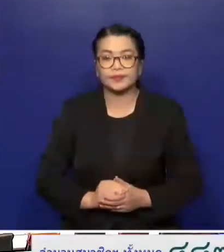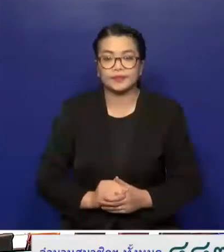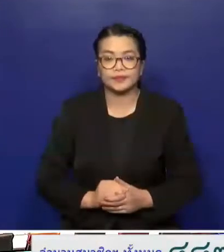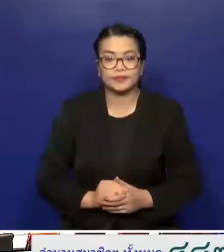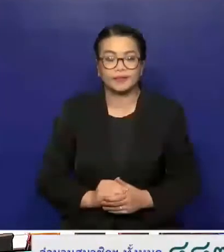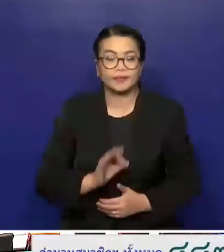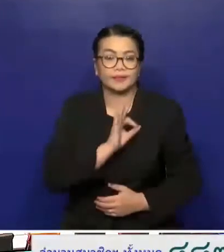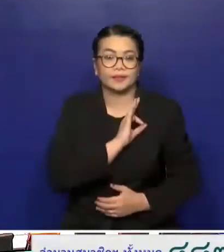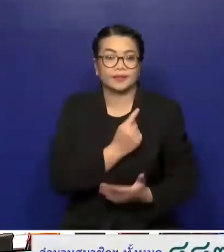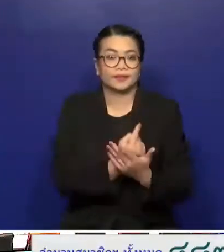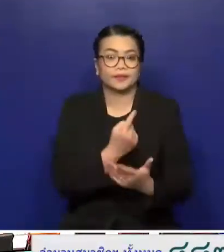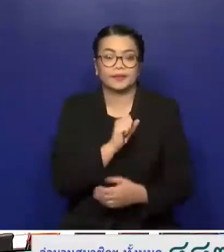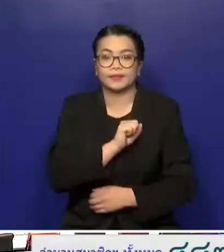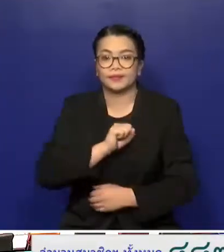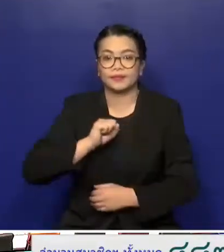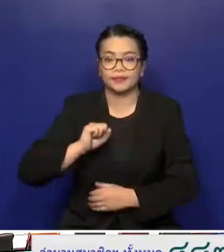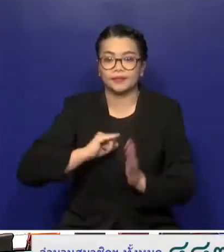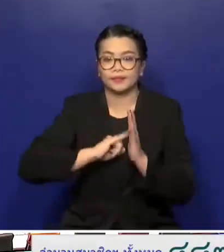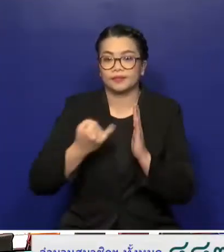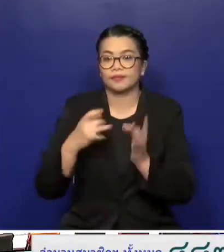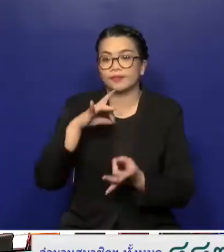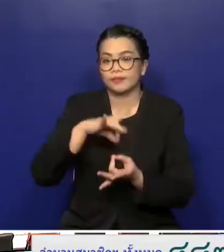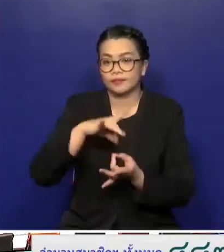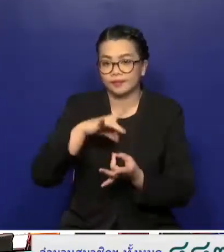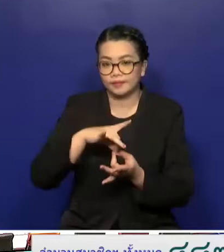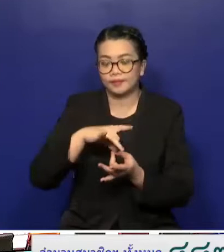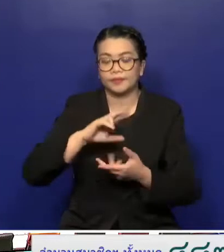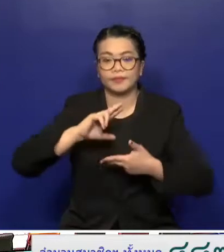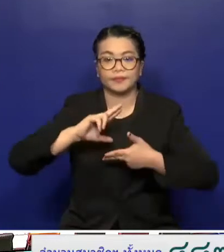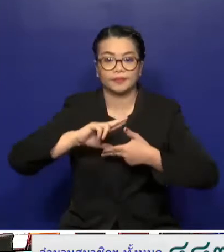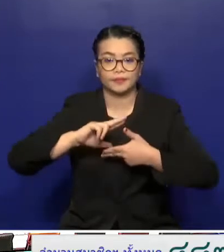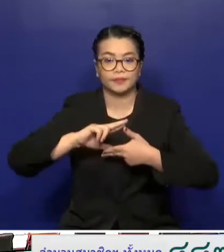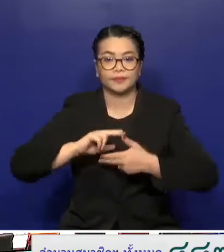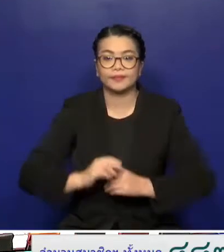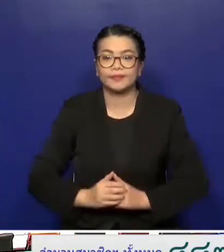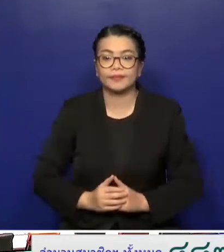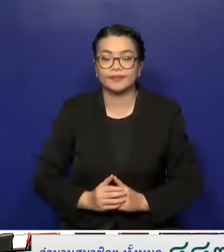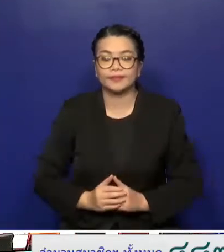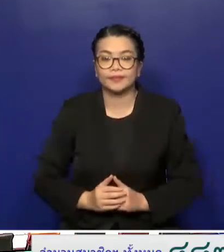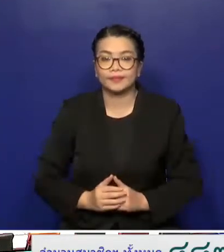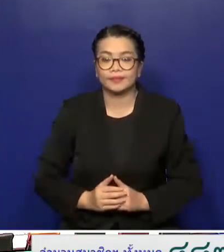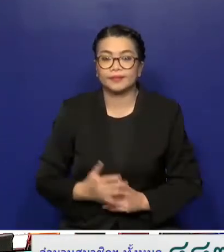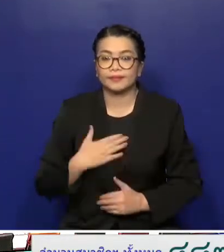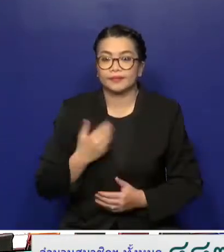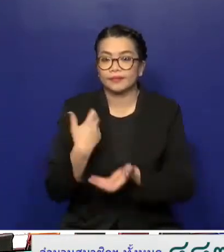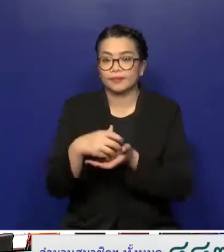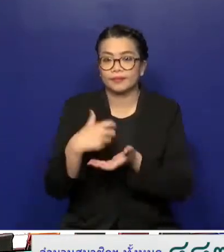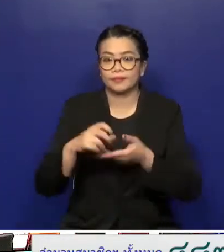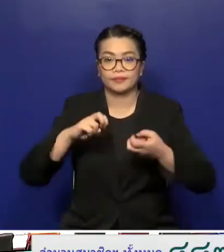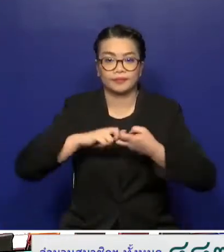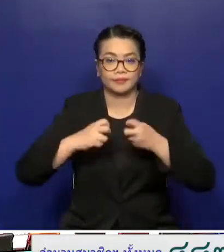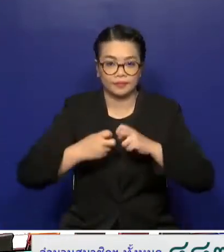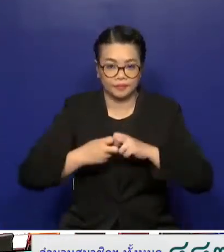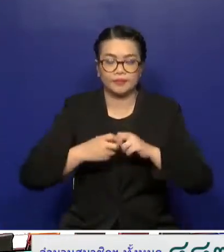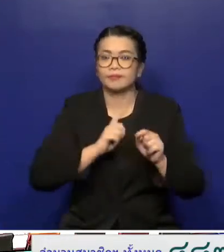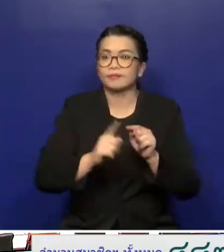สมาชิกภาะผู้แทนรับศัตรณ์จัหวดสุขโไทยพลงประชารัทนั้นขOR pad ปัหาความเดือนร้อนของพ Assim ประชัชต์